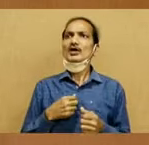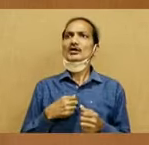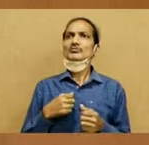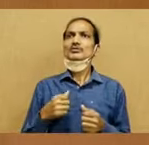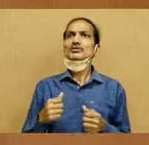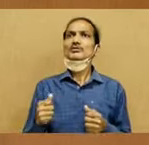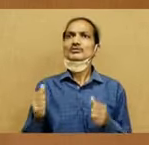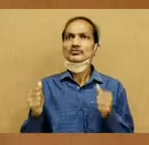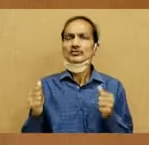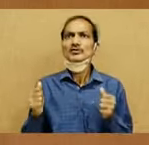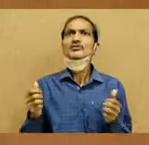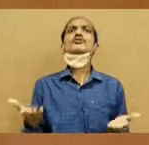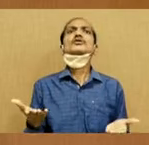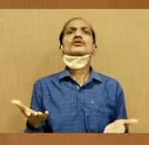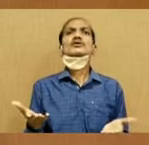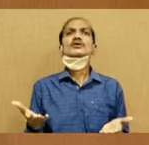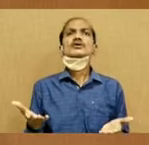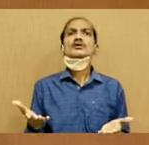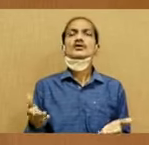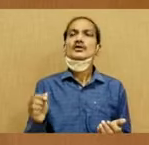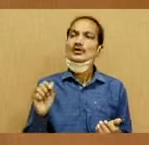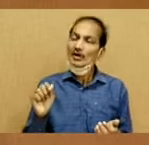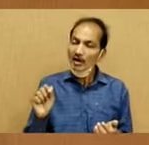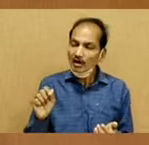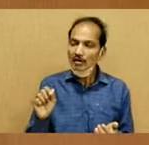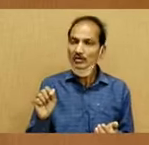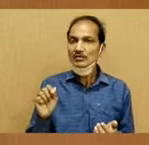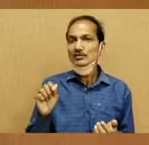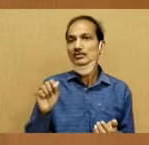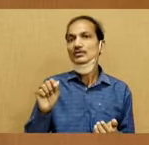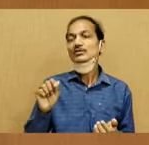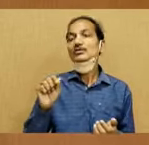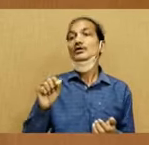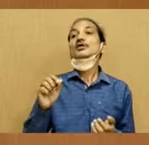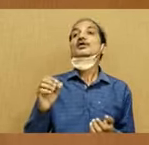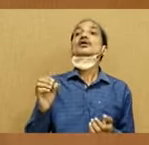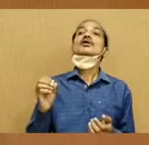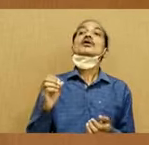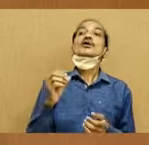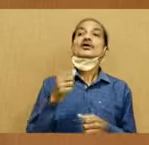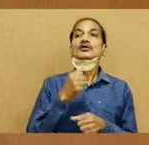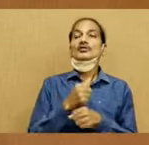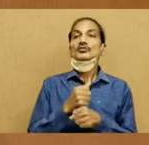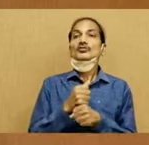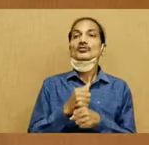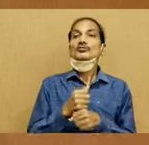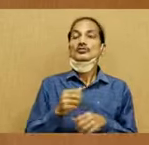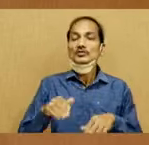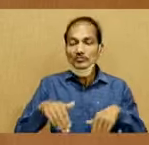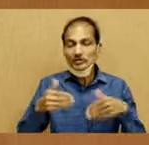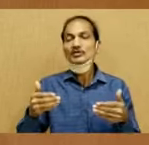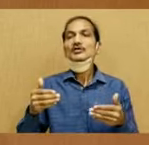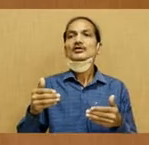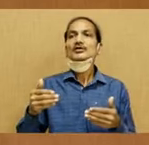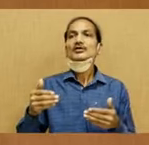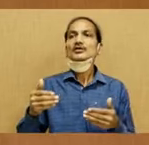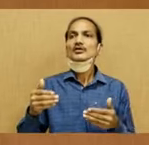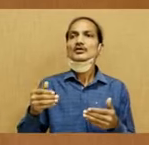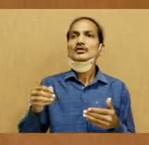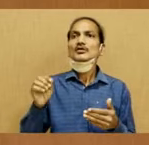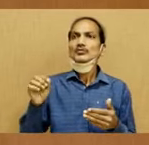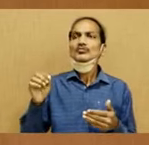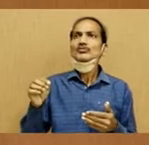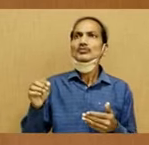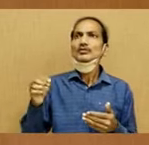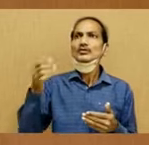ଅଭାବ ରହିଯାଇଛି ଯାହା ରାଜ୍ୟ ସରକାରଙ୍କ ପକ୍ଷରେ ପୂରଣ କରିବା ସମ୍ଭବ ହେଉନାହିଁ? ମୁଁ